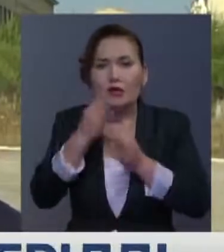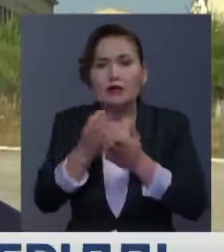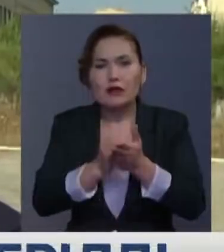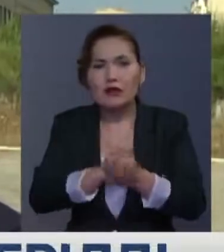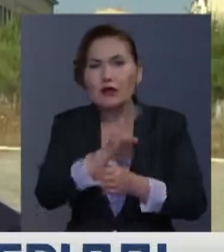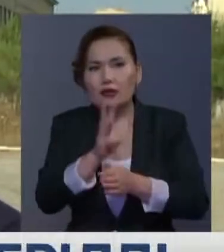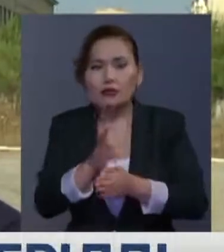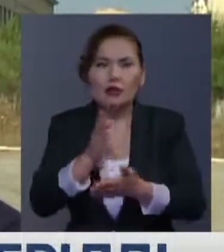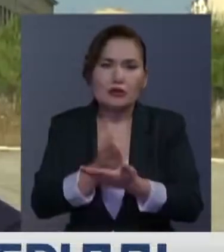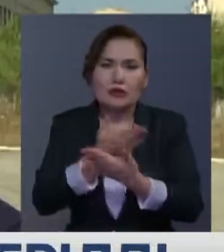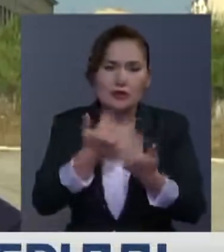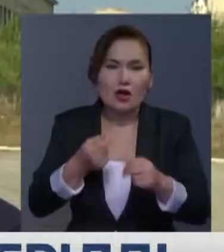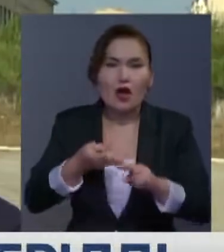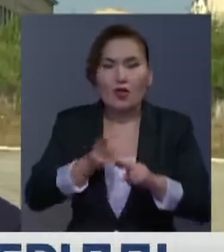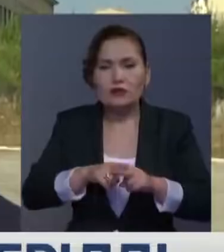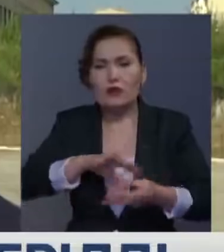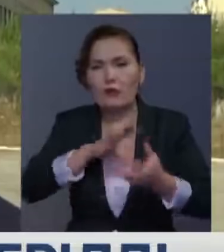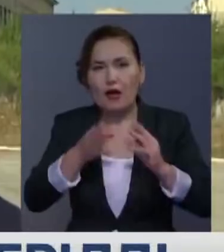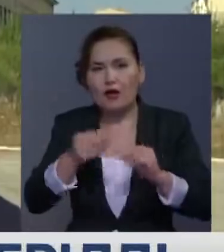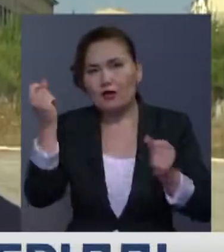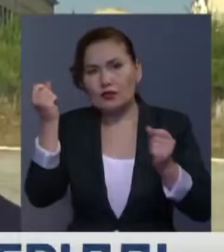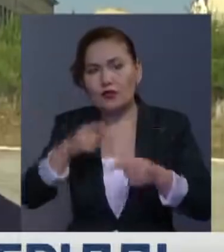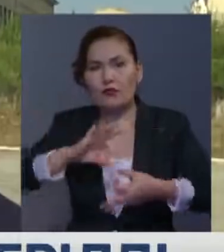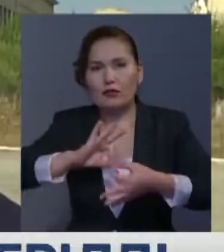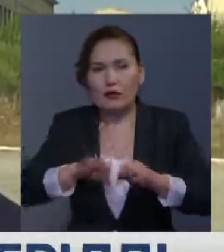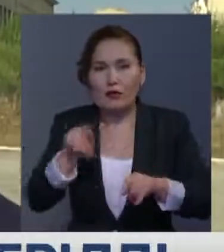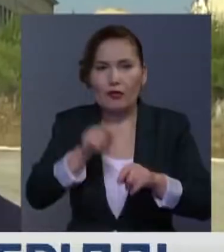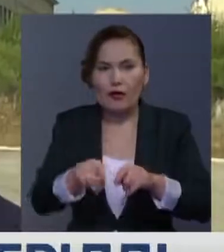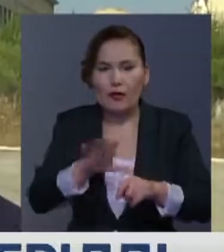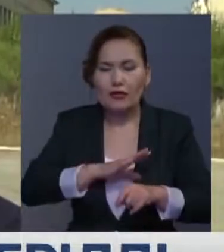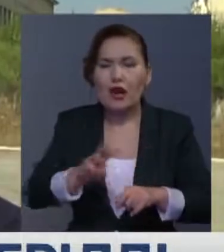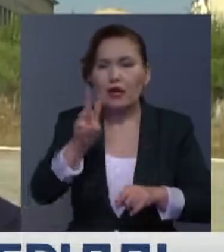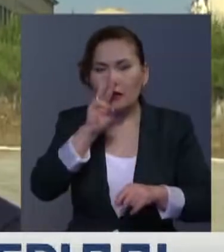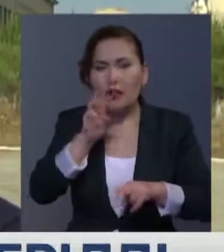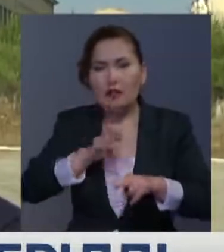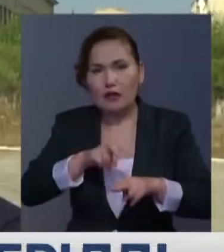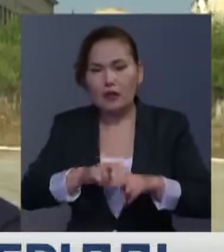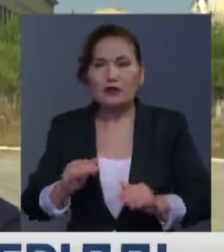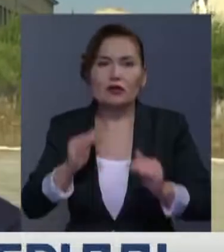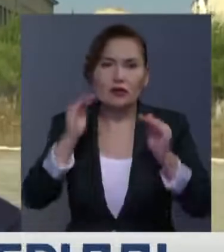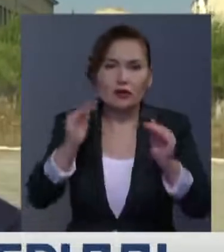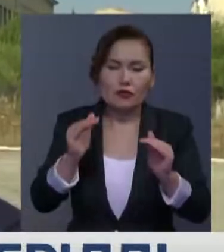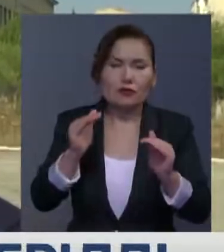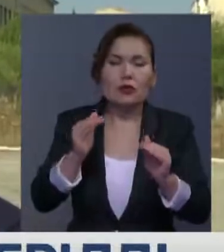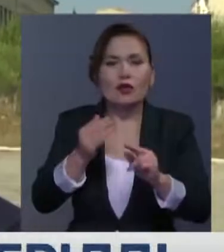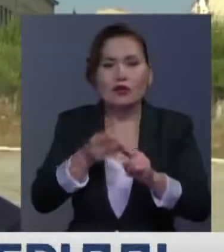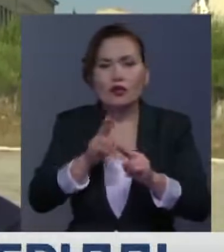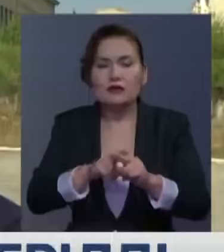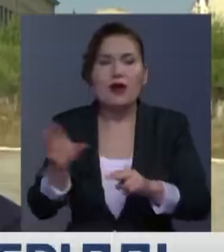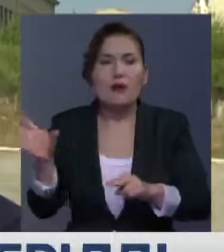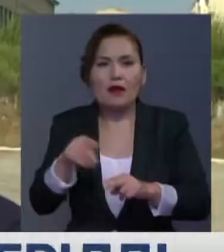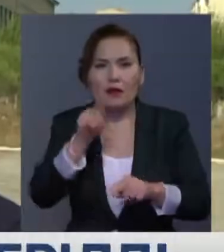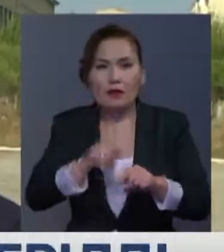етті, дәрігерлерге жаңағы жалақыларын қалай төлеп жатқан сондай мәселелерді жалпы бірыңғай